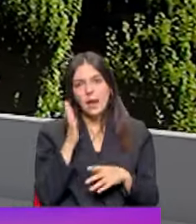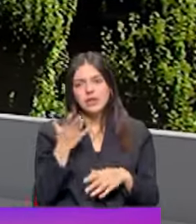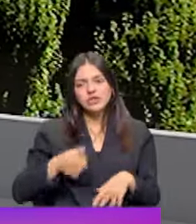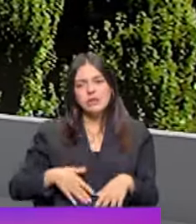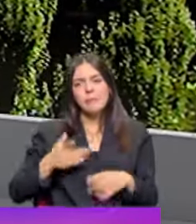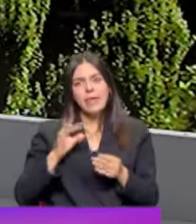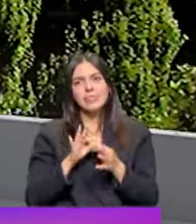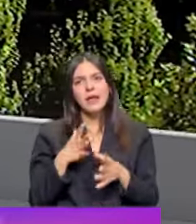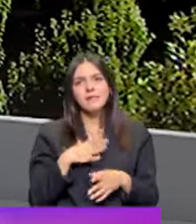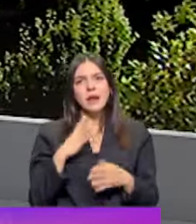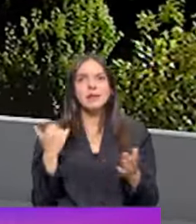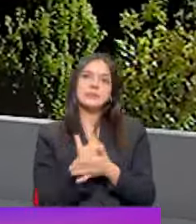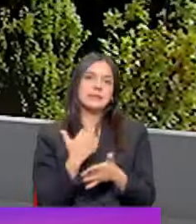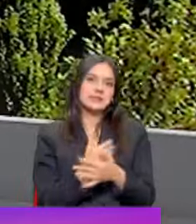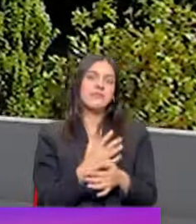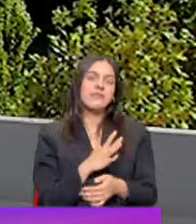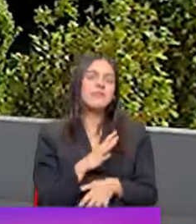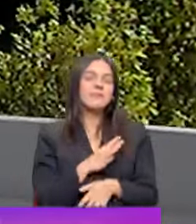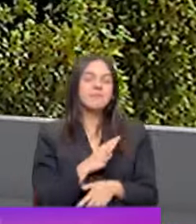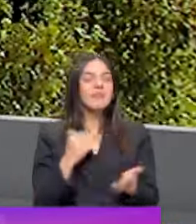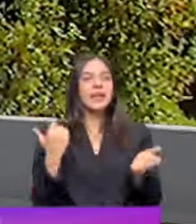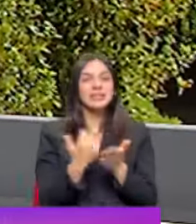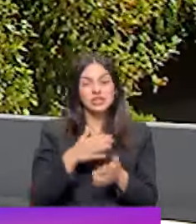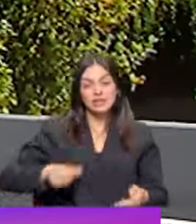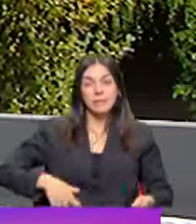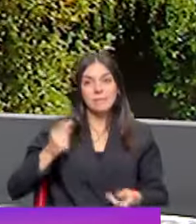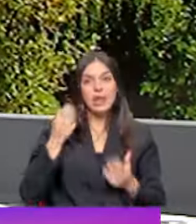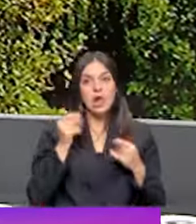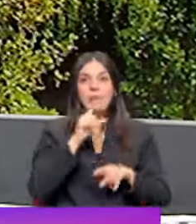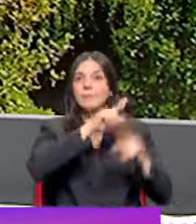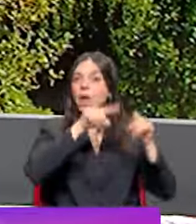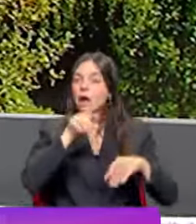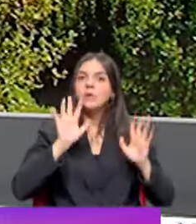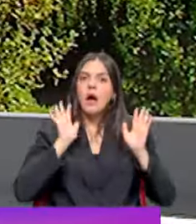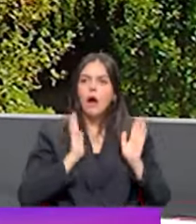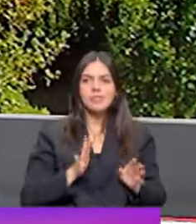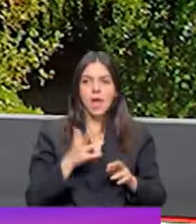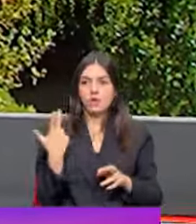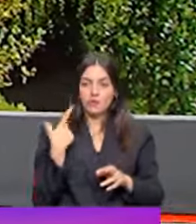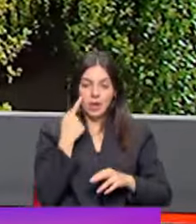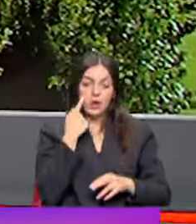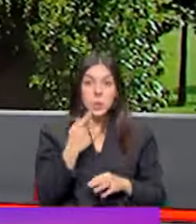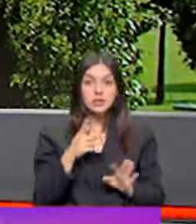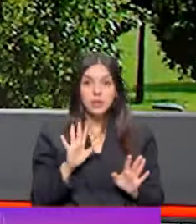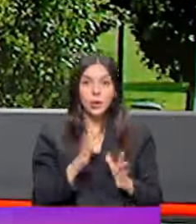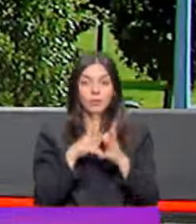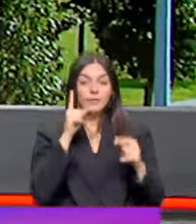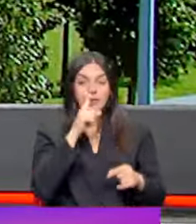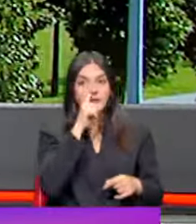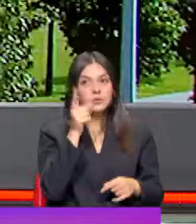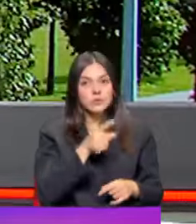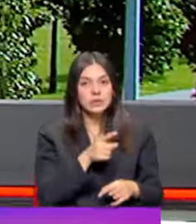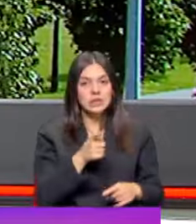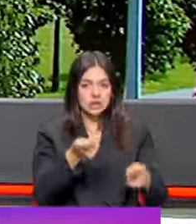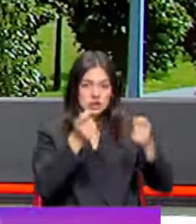var? Çoğunlukla kredi kartı var. Cebinde para olanların bazıları, hatta rakamlar öyle söylüyor ki büyük bir çoğunluğu,